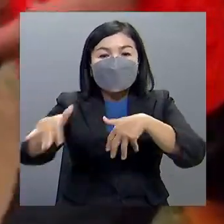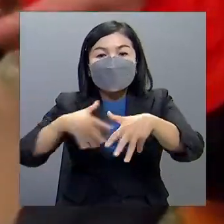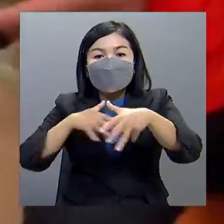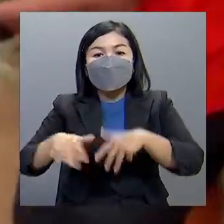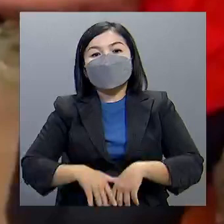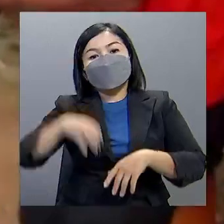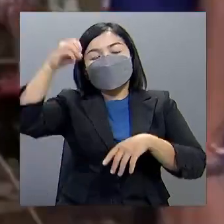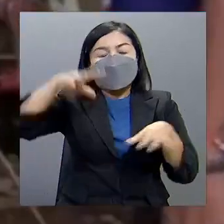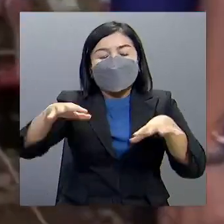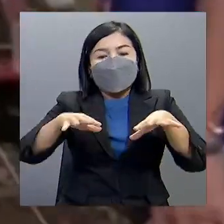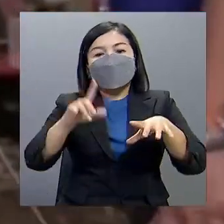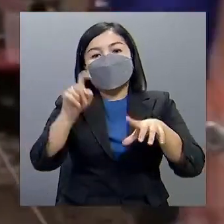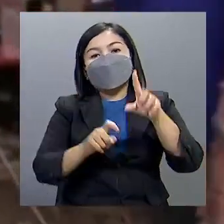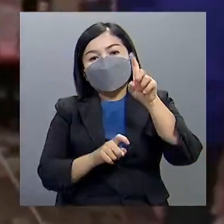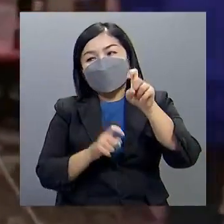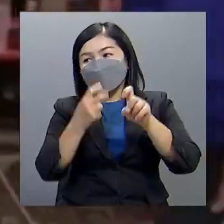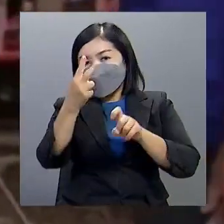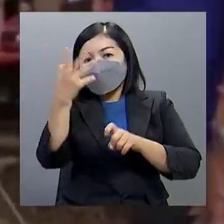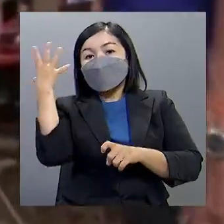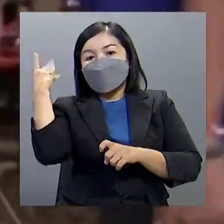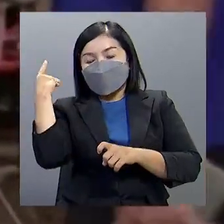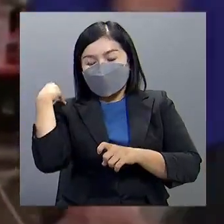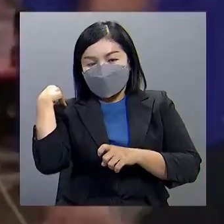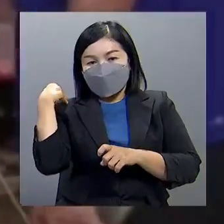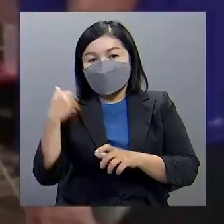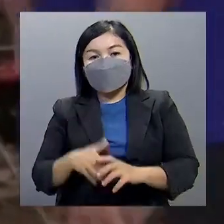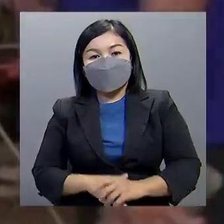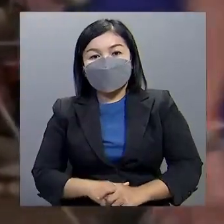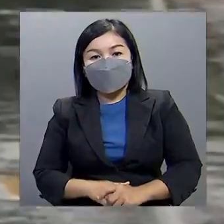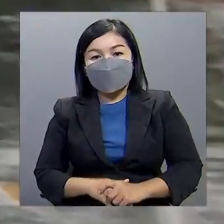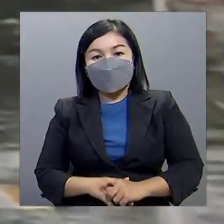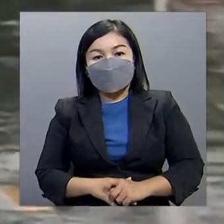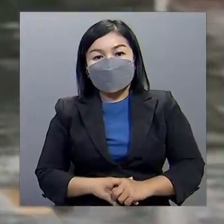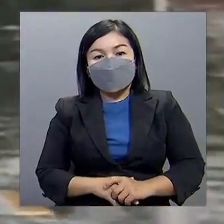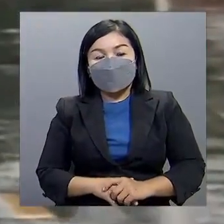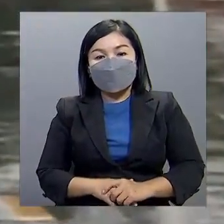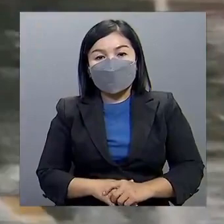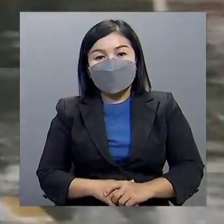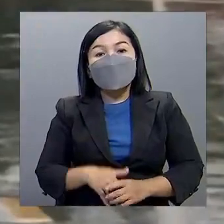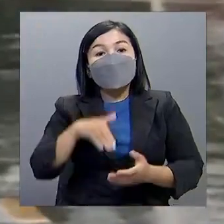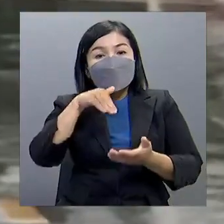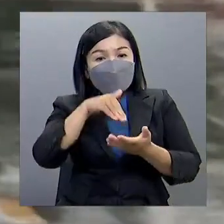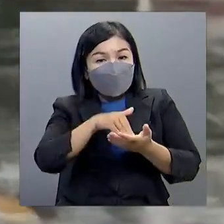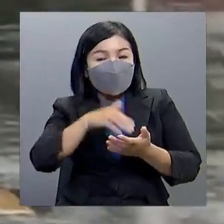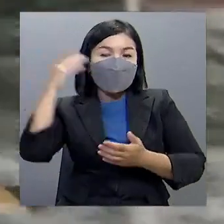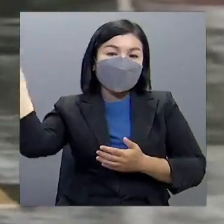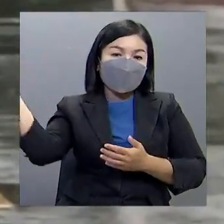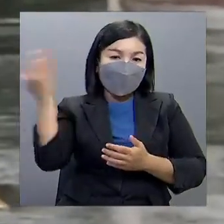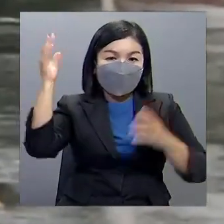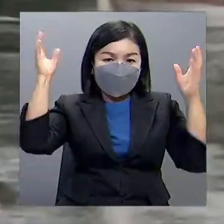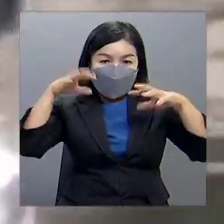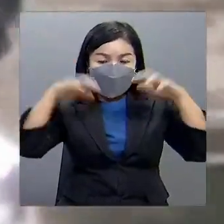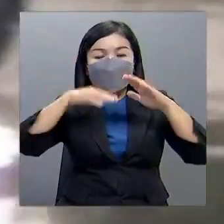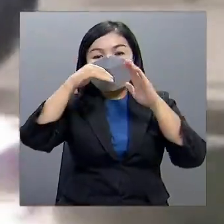2คนเมื่อวานที่ผ่านมาค่ะศูนย์อุตุนิยมวิทยาภาคเหนือรายงานว่าระยะนี้ภาคเหนือ